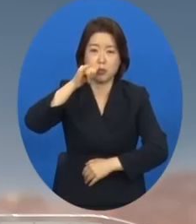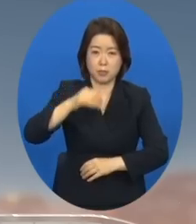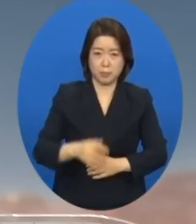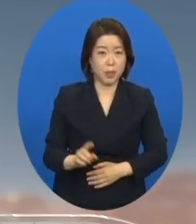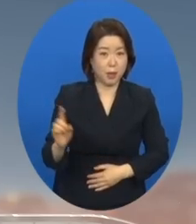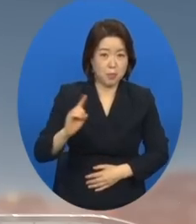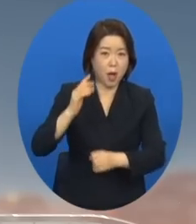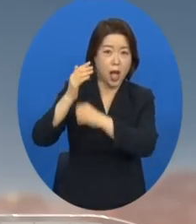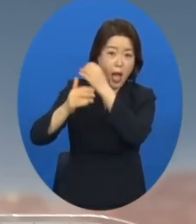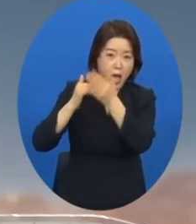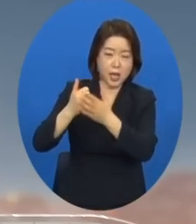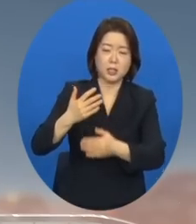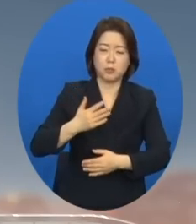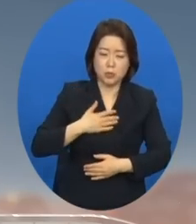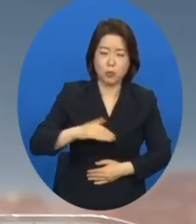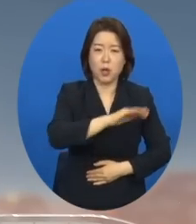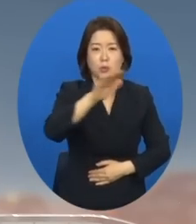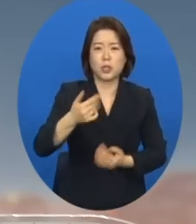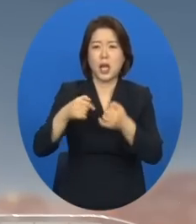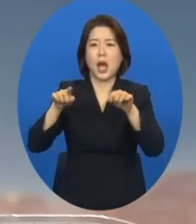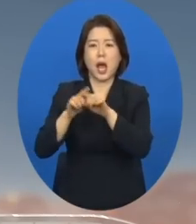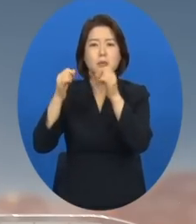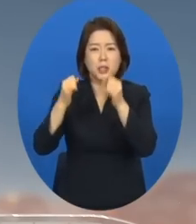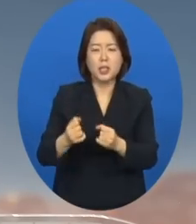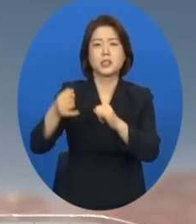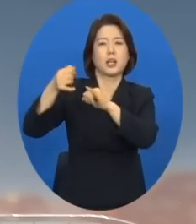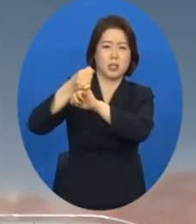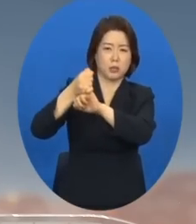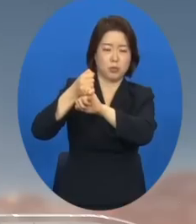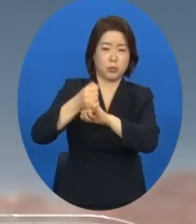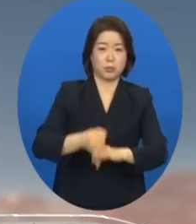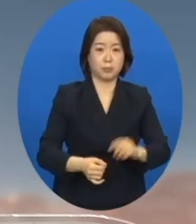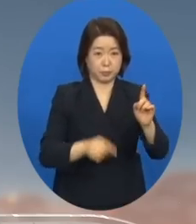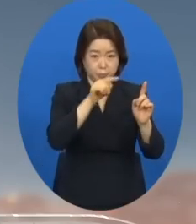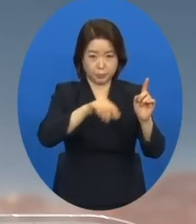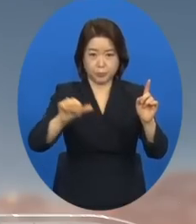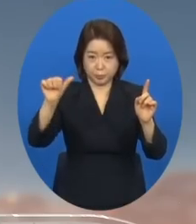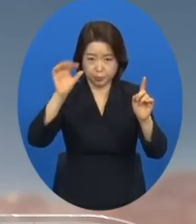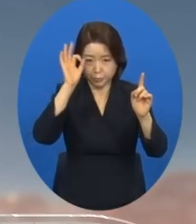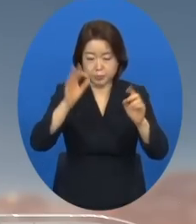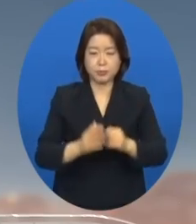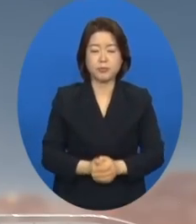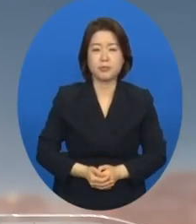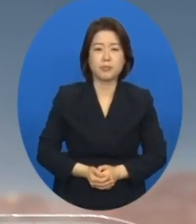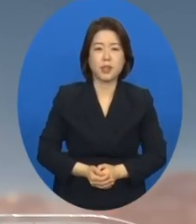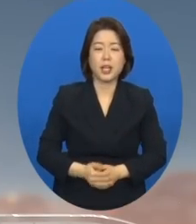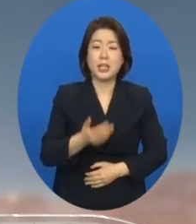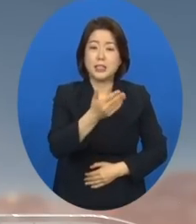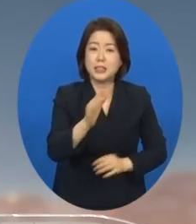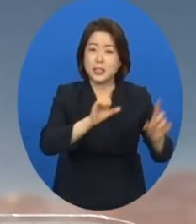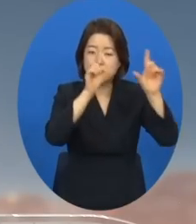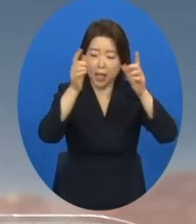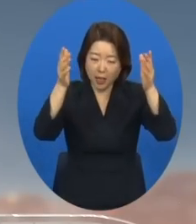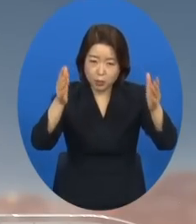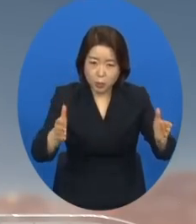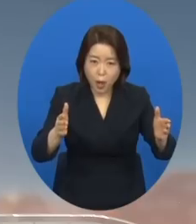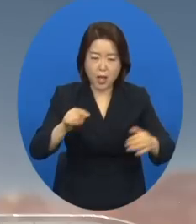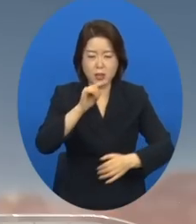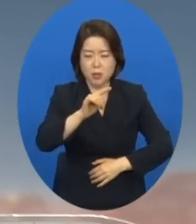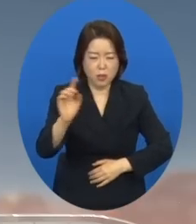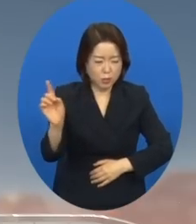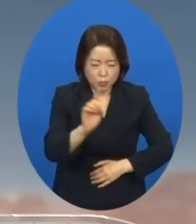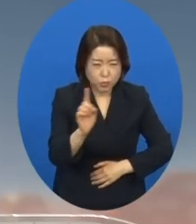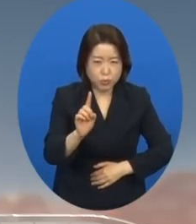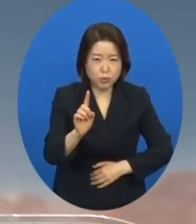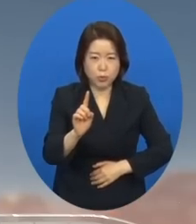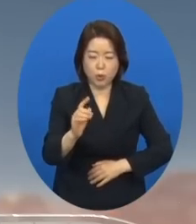하나님이 저와 여러분과 함께 하신다는 약속입니다 자 5절 말씀을 읽어보겠습니다 시작 내가 사는 날 동안 아무도 너희